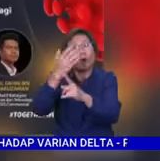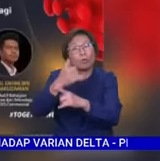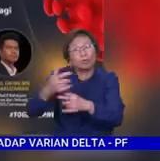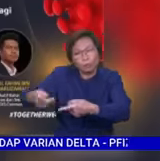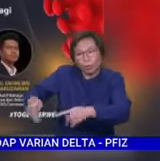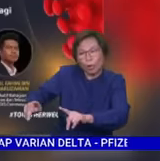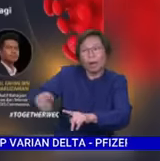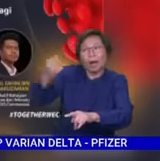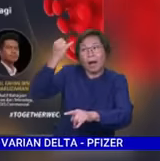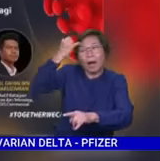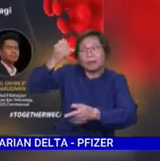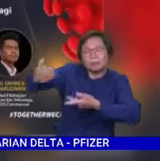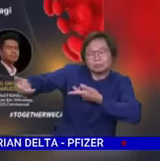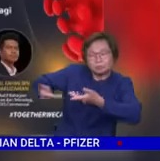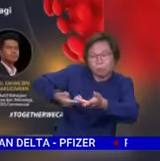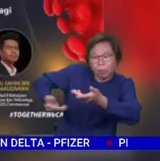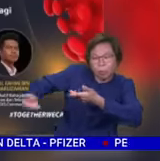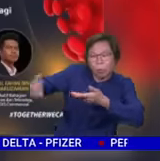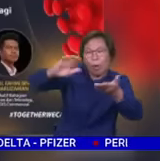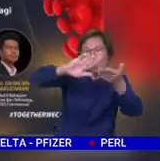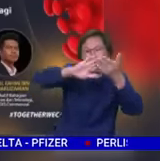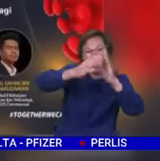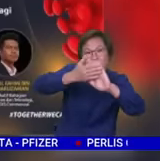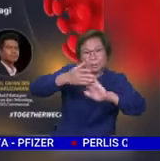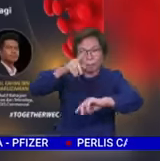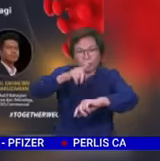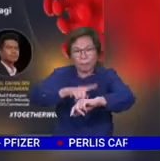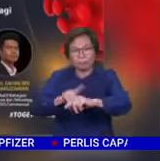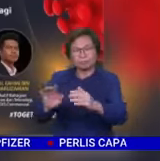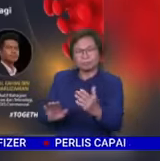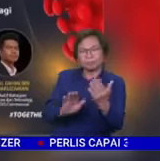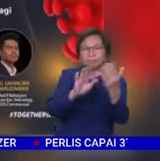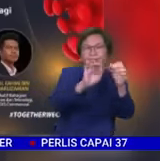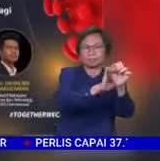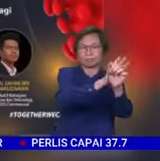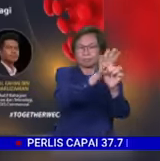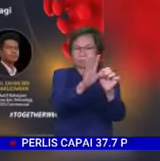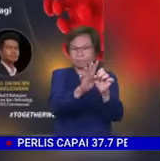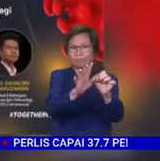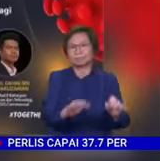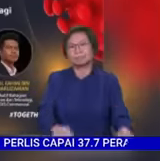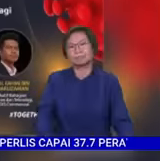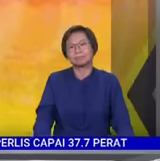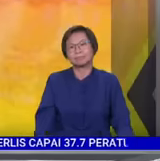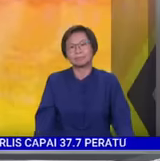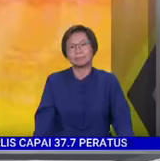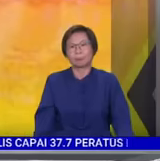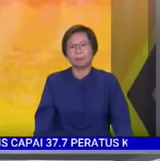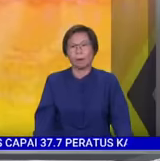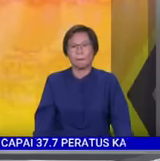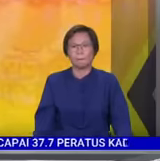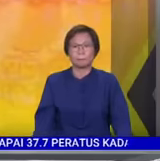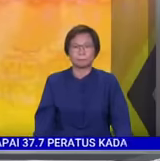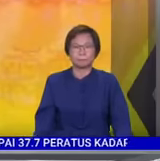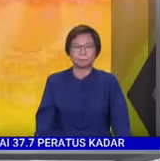peluang kepada petukaran ideal dalam kalangan masyarakat semasa menemani pada microbit 19